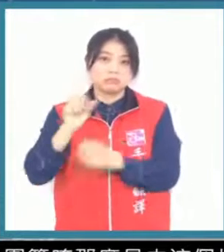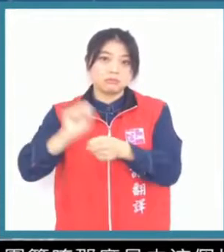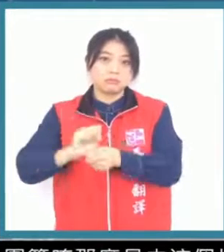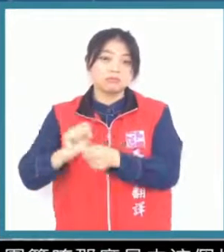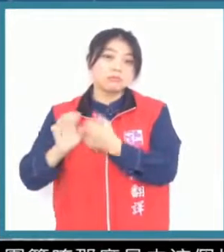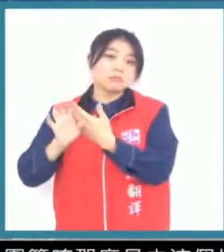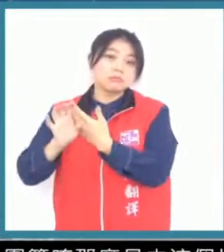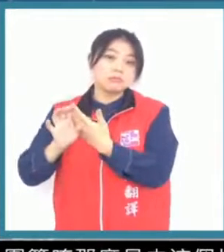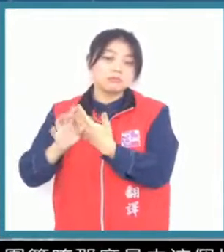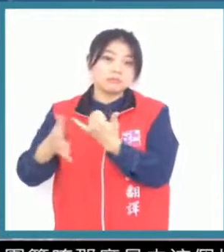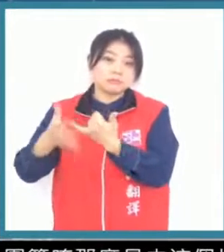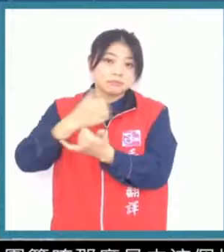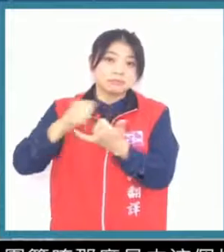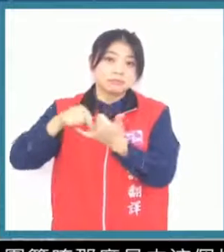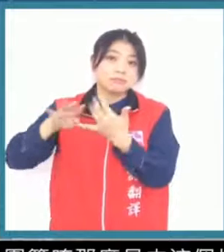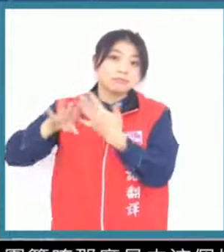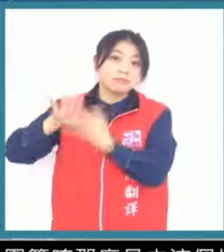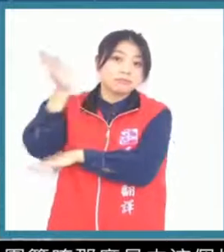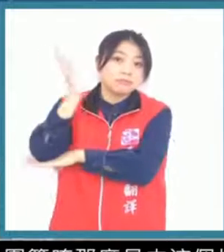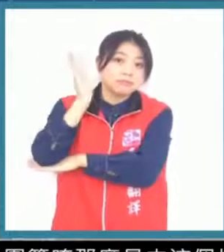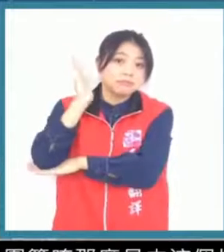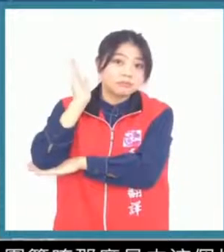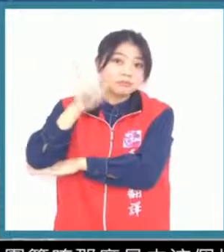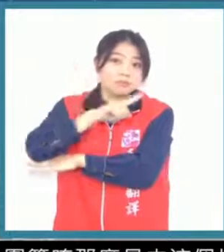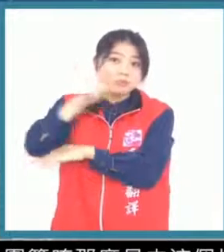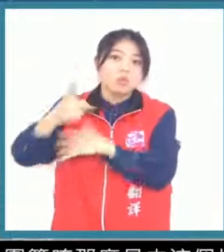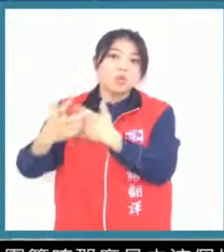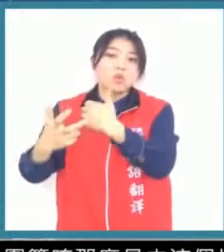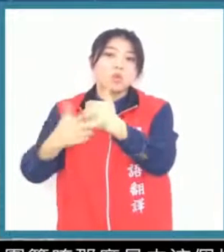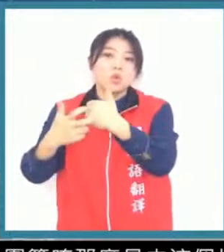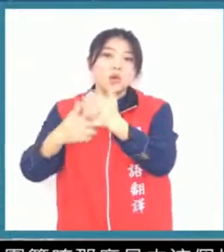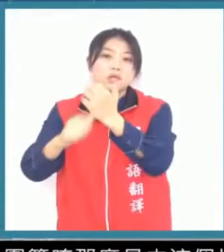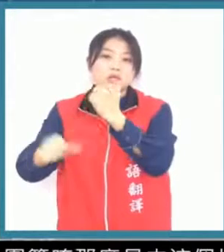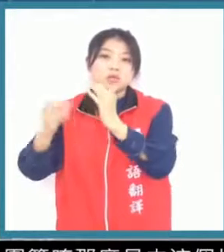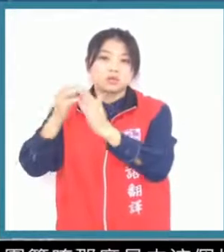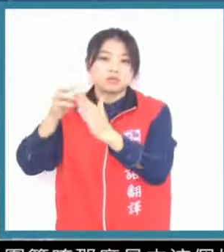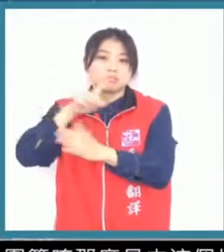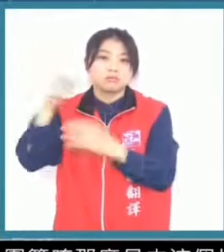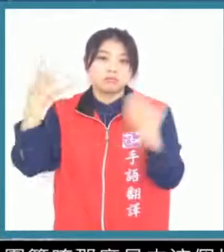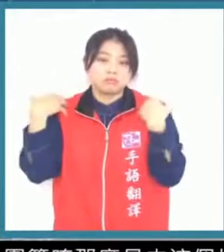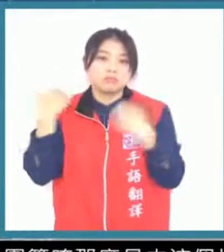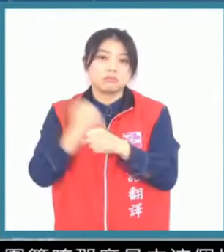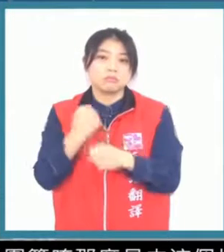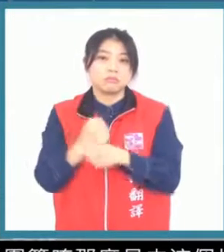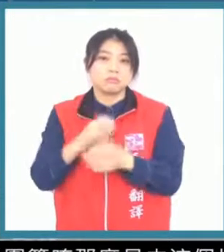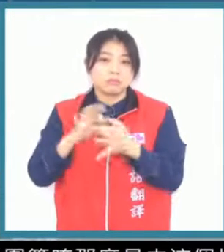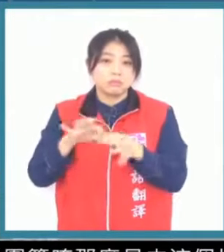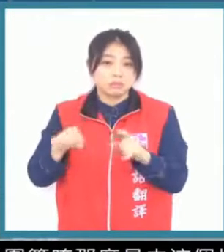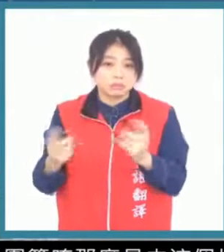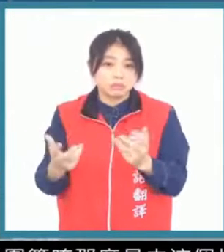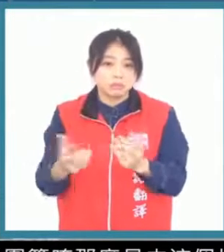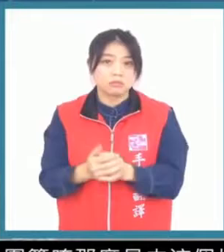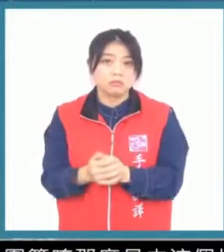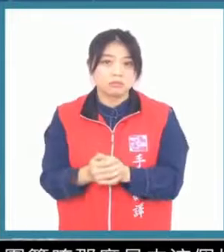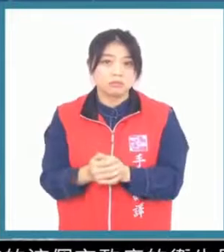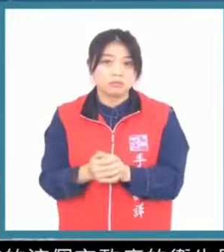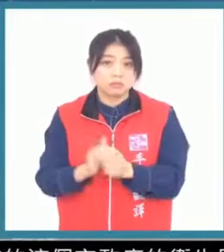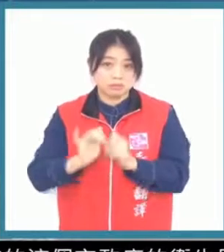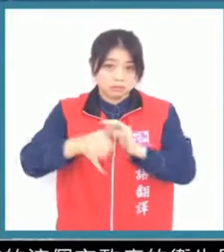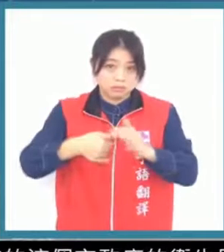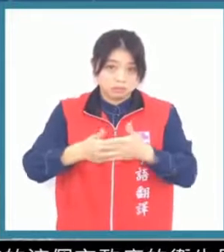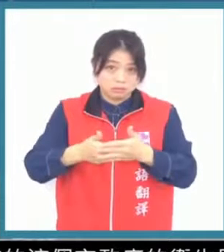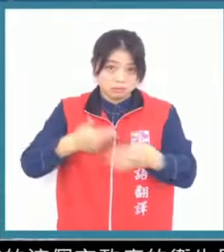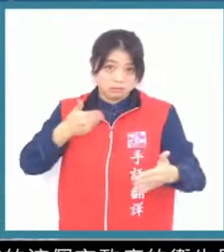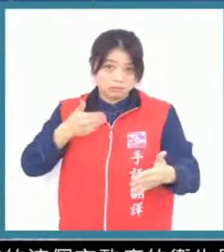的这个市政府的卫生局来执行。那因此要这个居家隔离的期